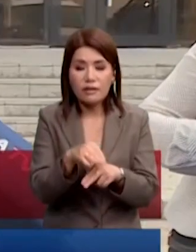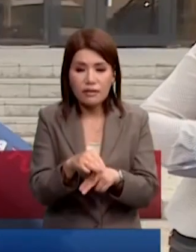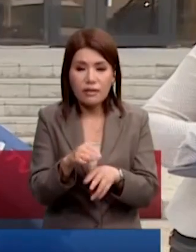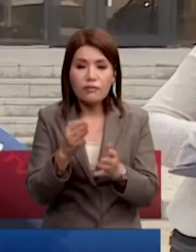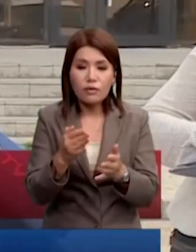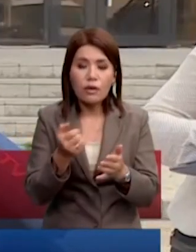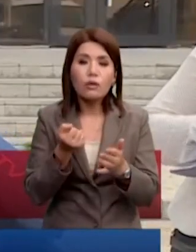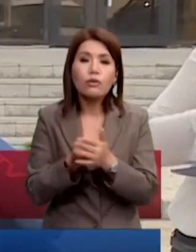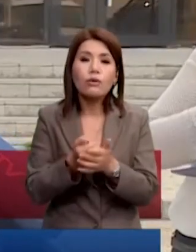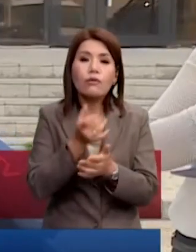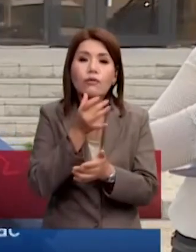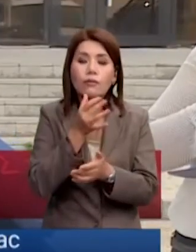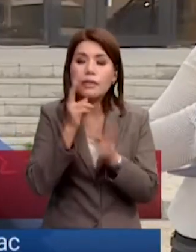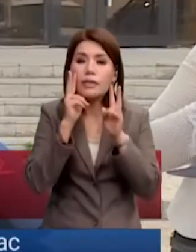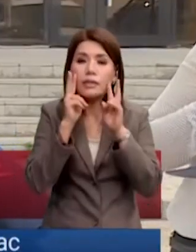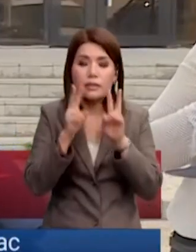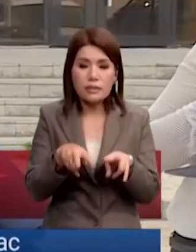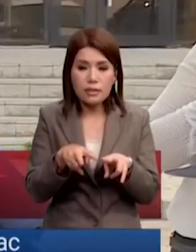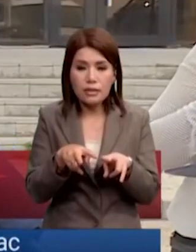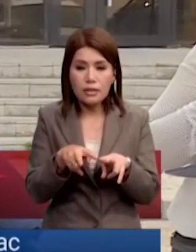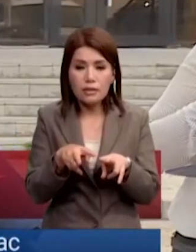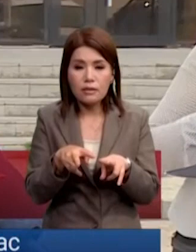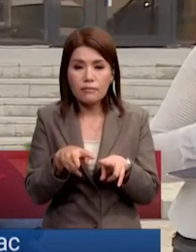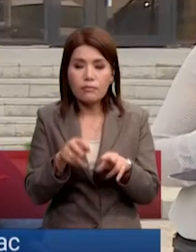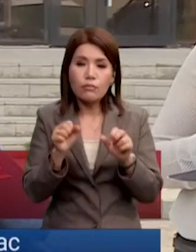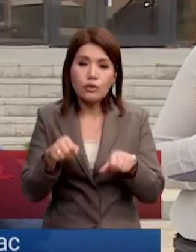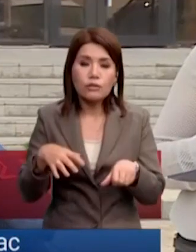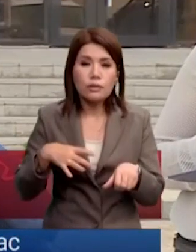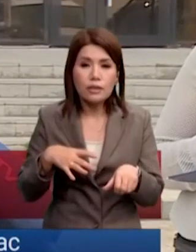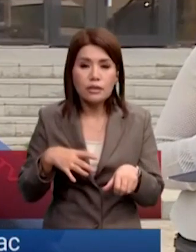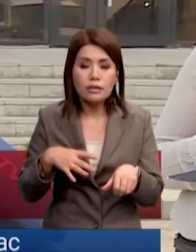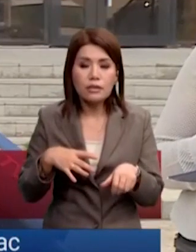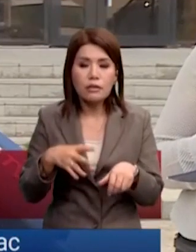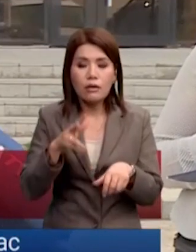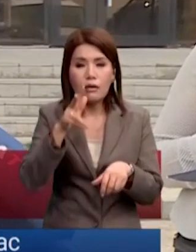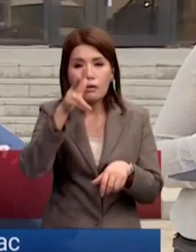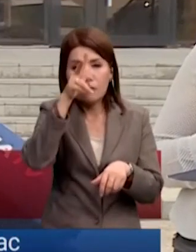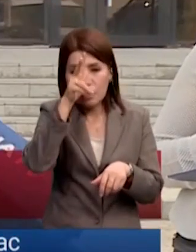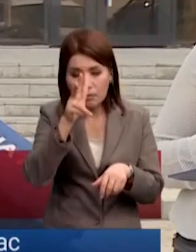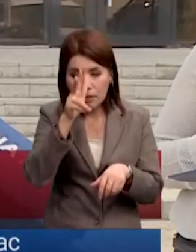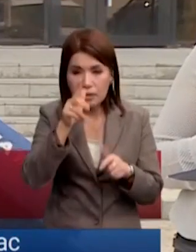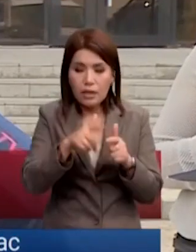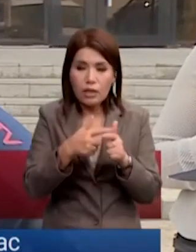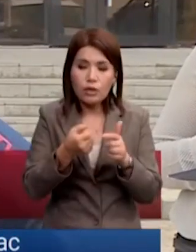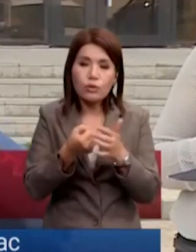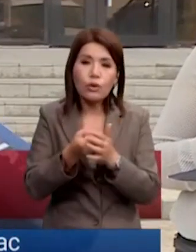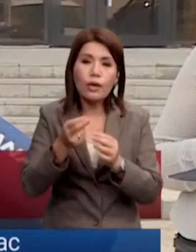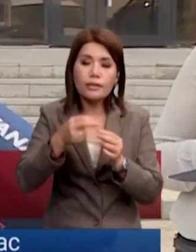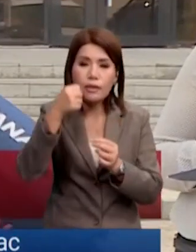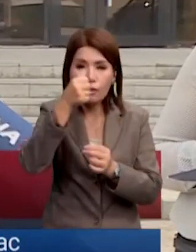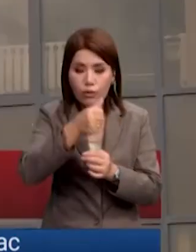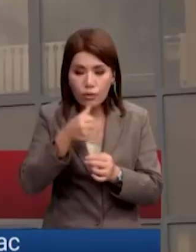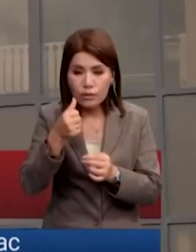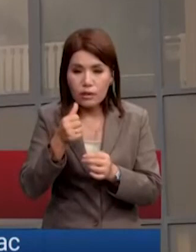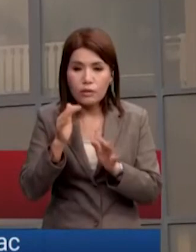какого времени, я пока еще не знаю. То есть, может, там, в течение 3 месяцев, может, до конца года. Срез